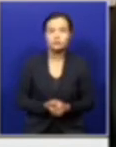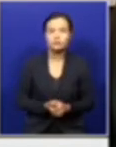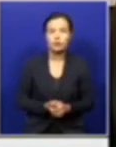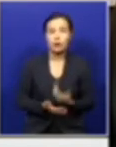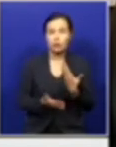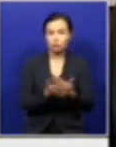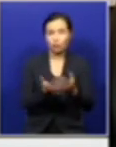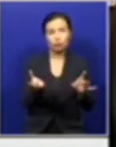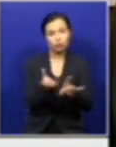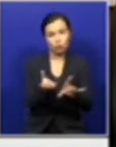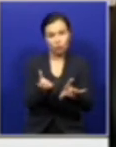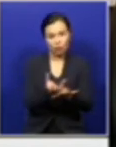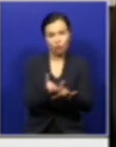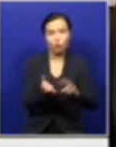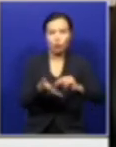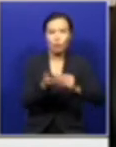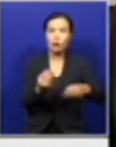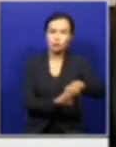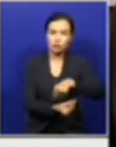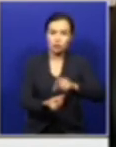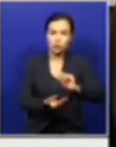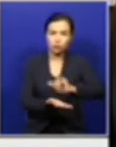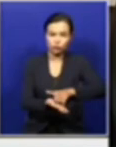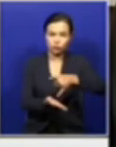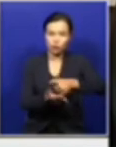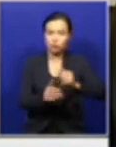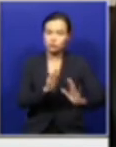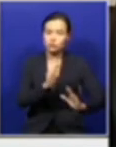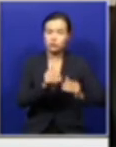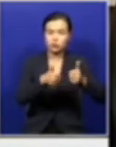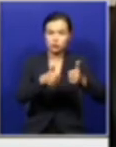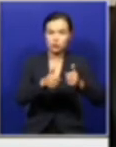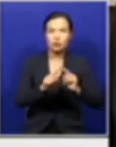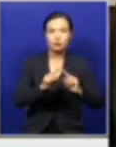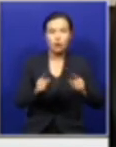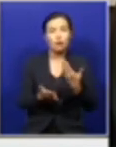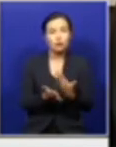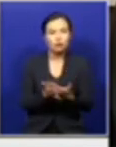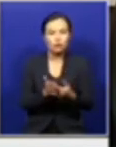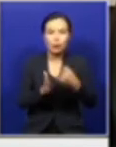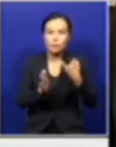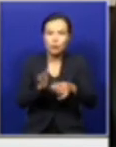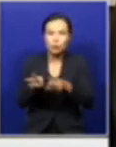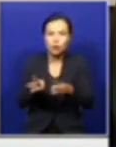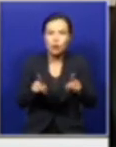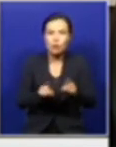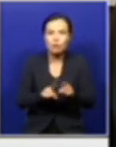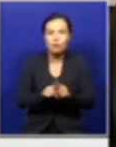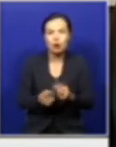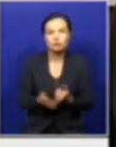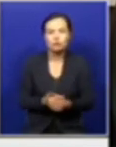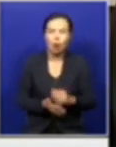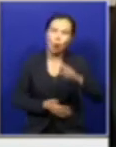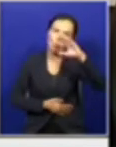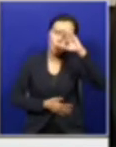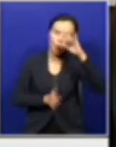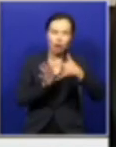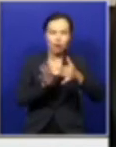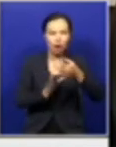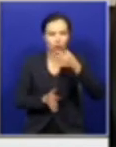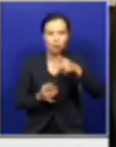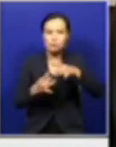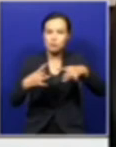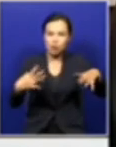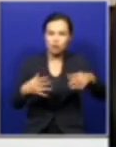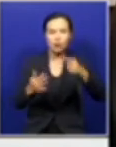สิทธิภาพก็จะทำให้เศรษฐกิจดีขึ้นถ้าใช้เงินผิดเหมือนเราจ่ายยาไม่ตรงกับโรคประเทศก็จะมีปัญห